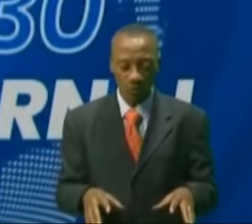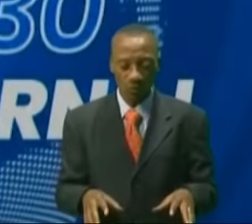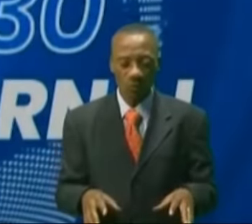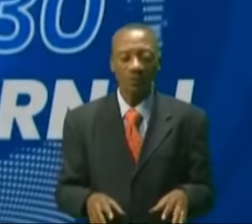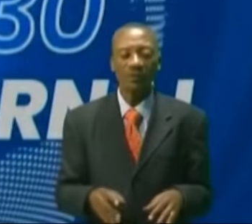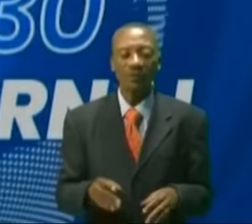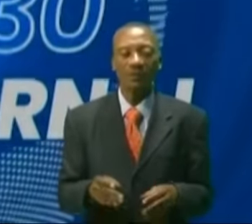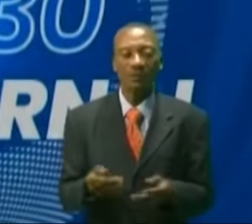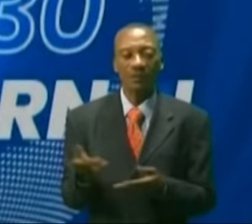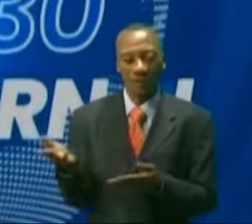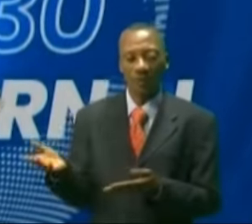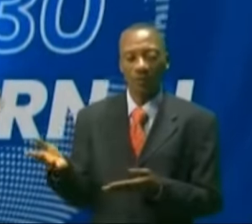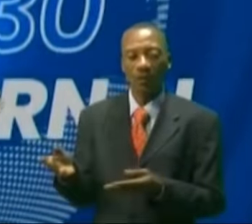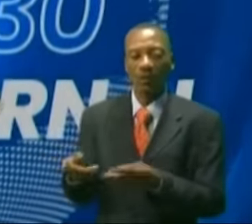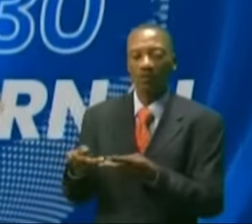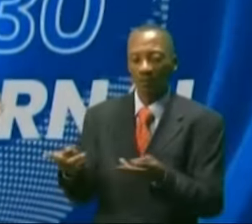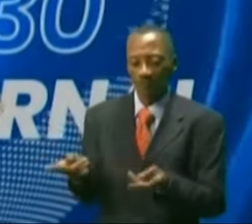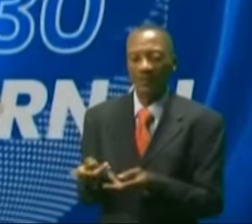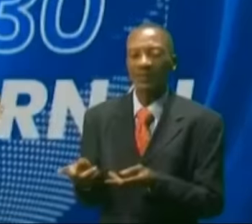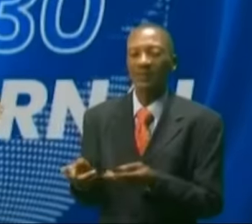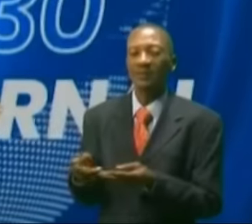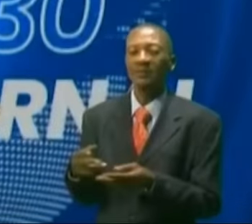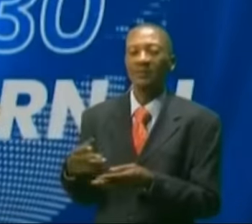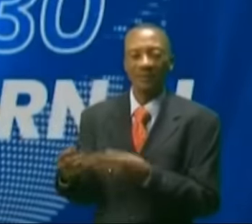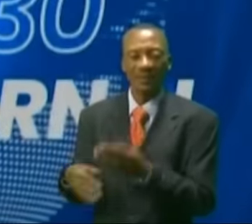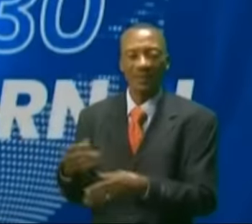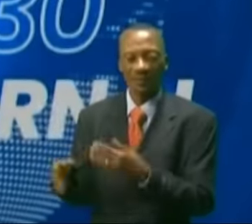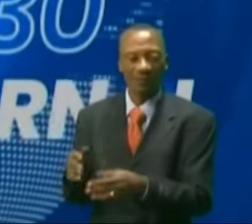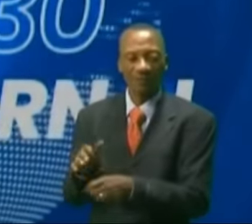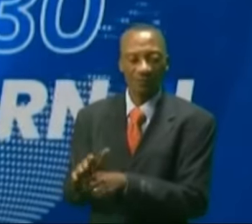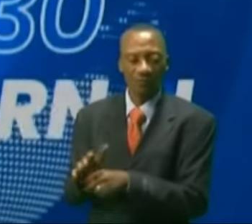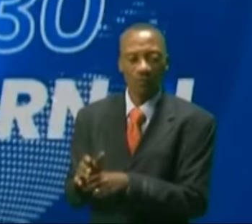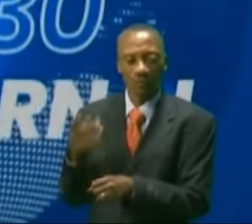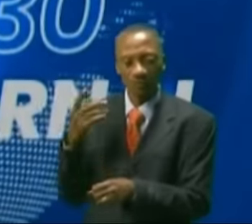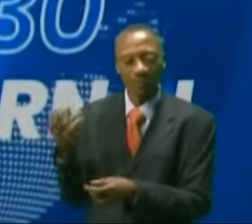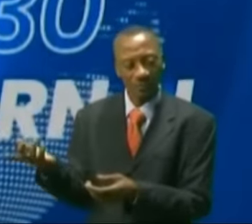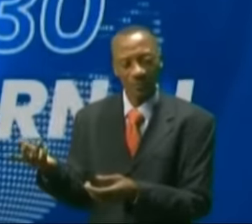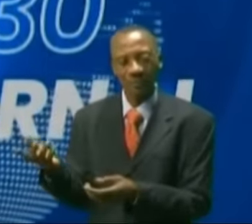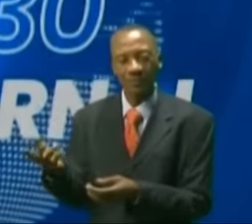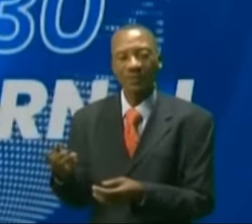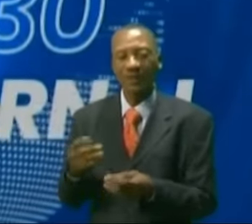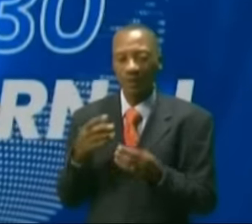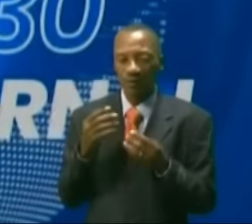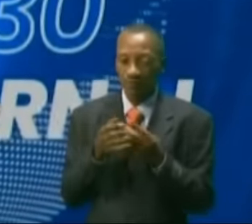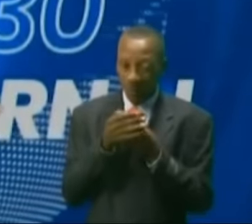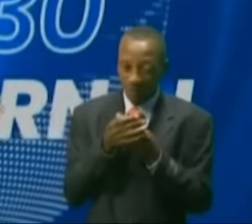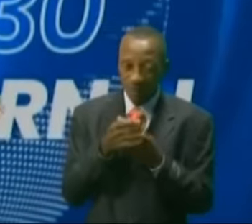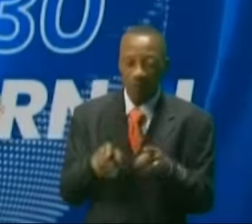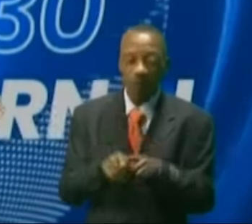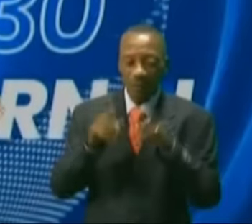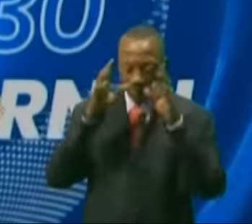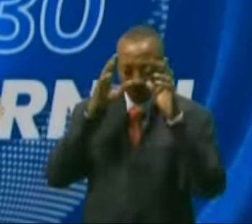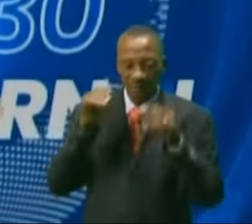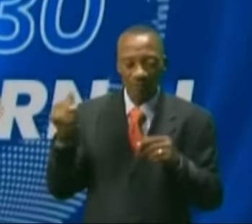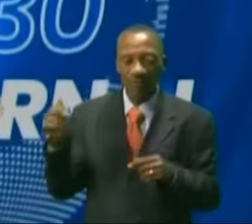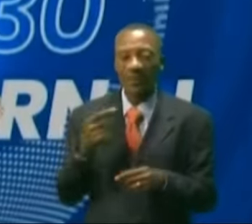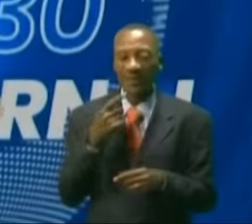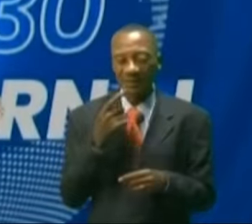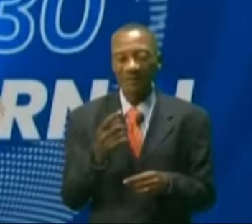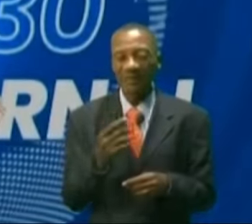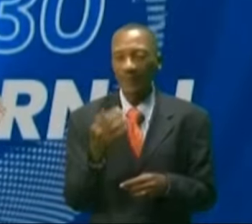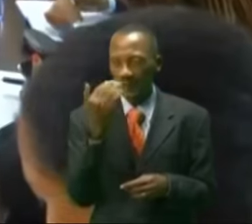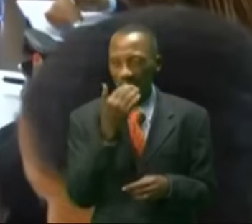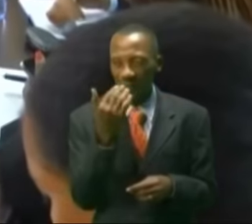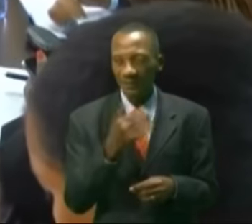de ces vastes projets avec la Commission nationale de la Rumba congolaise. Fanny Malunga pour le détail.